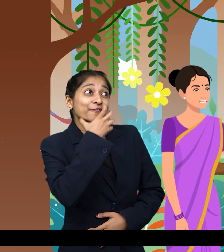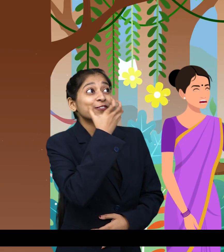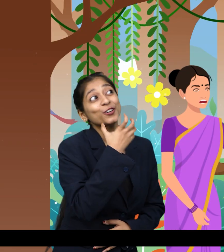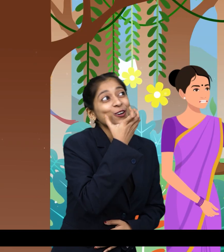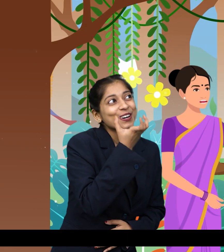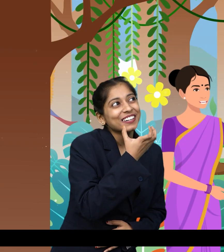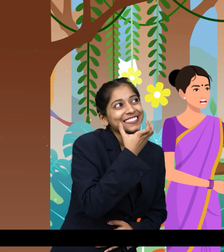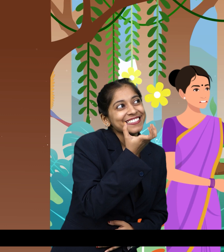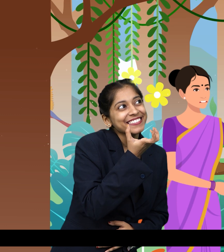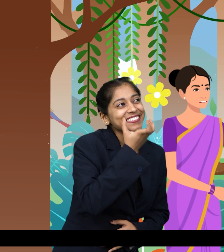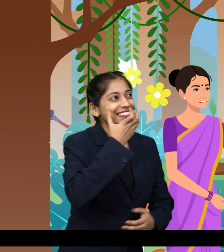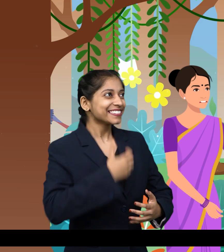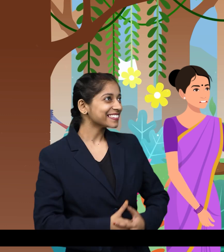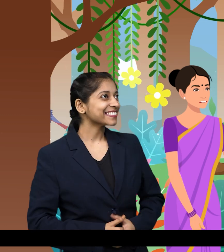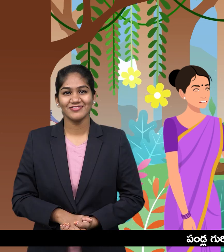పండ్లు.